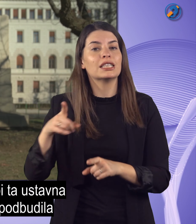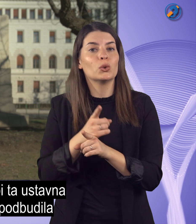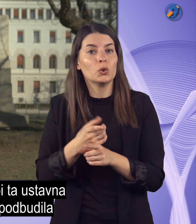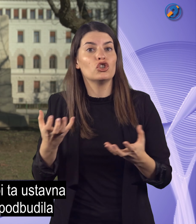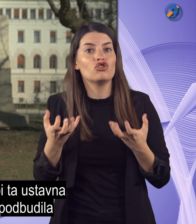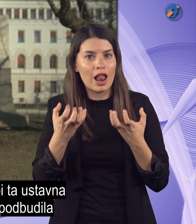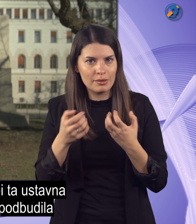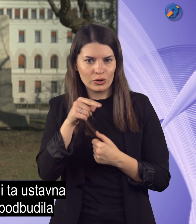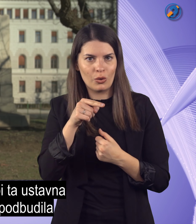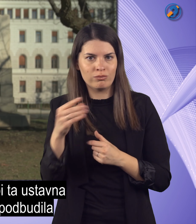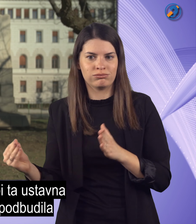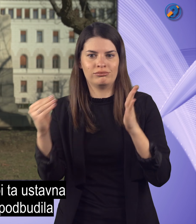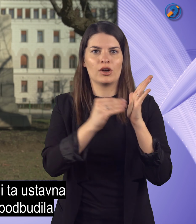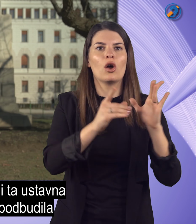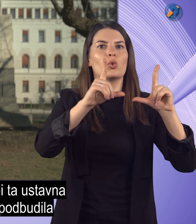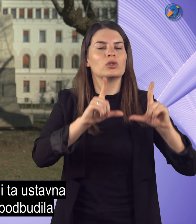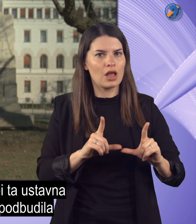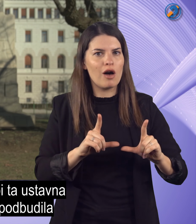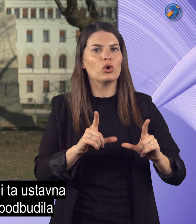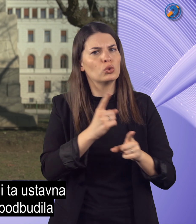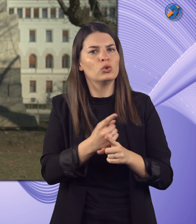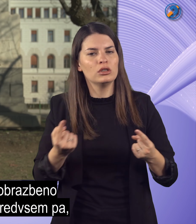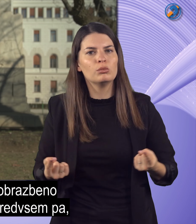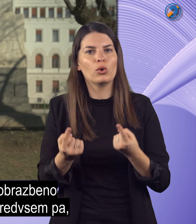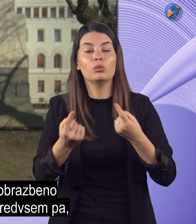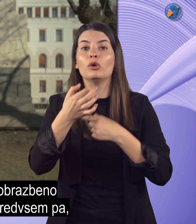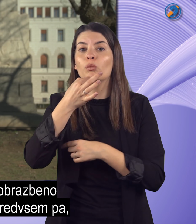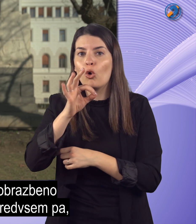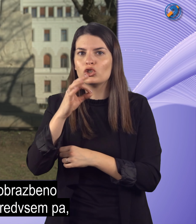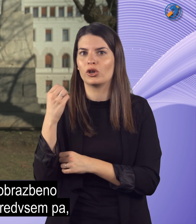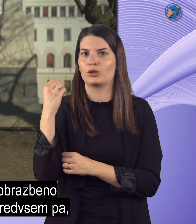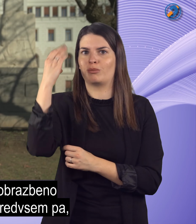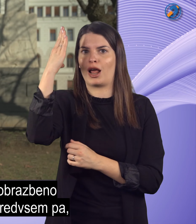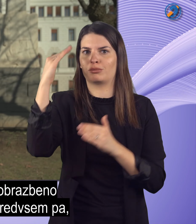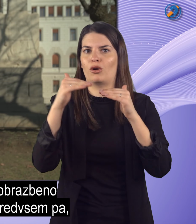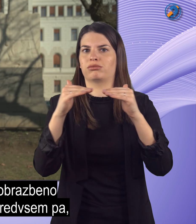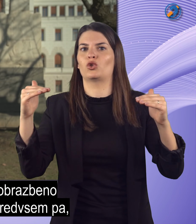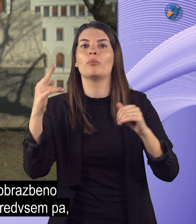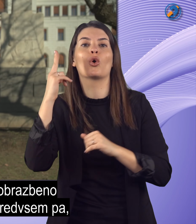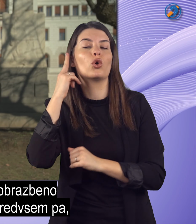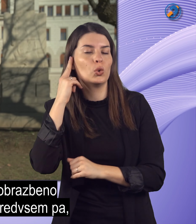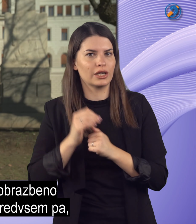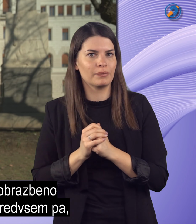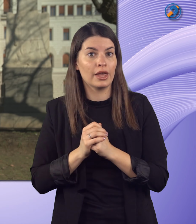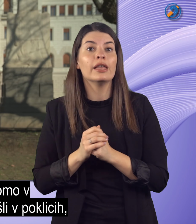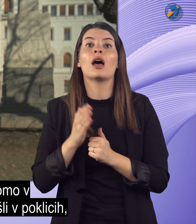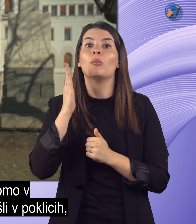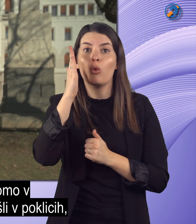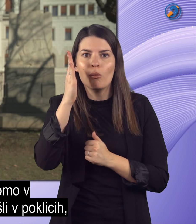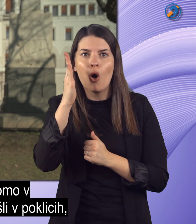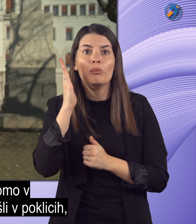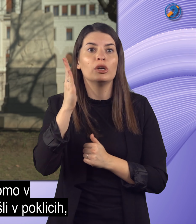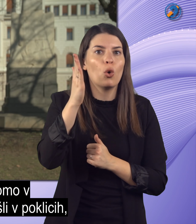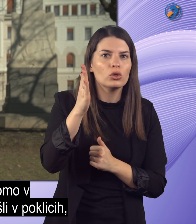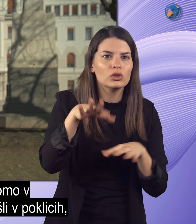Želimo si, da bi ta ustavna dopolnitev spodbudila tudi boljšo izobrazbeno rven gluhih, predvsem pa, da jih bomo